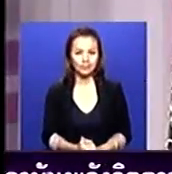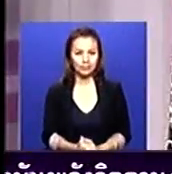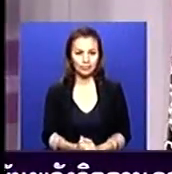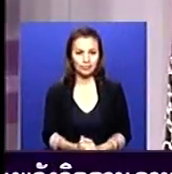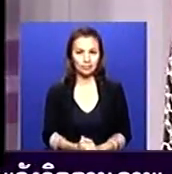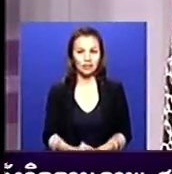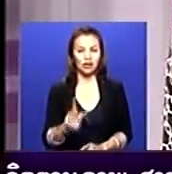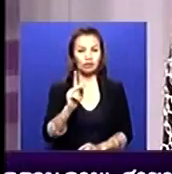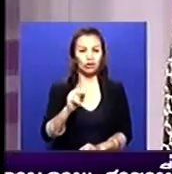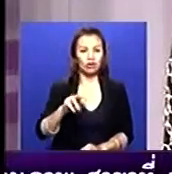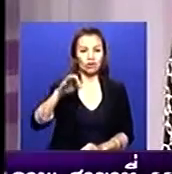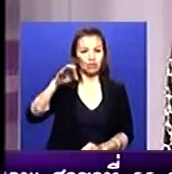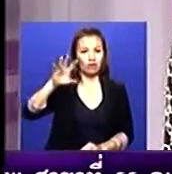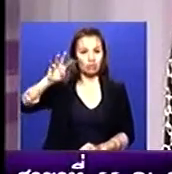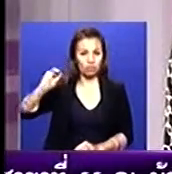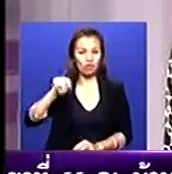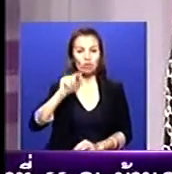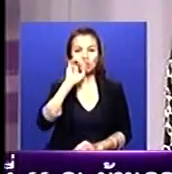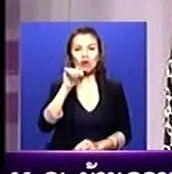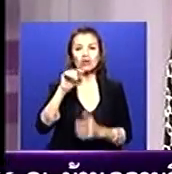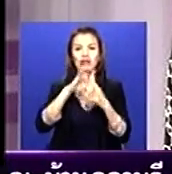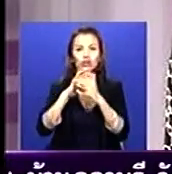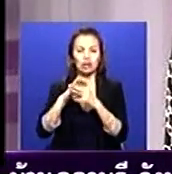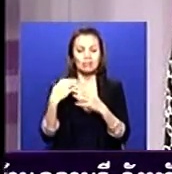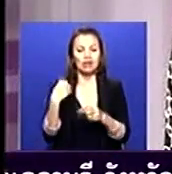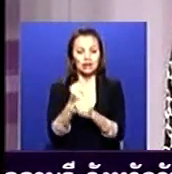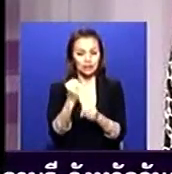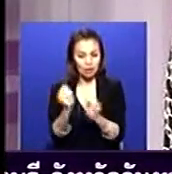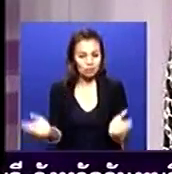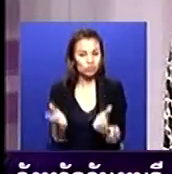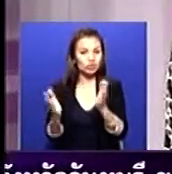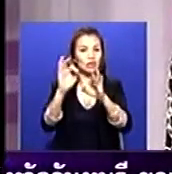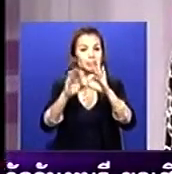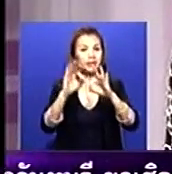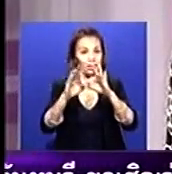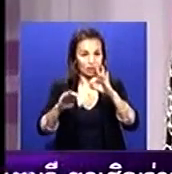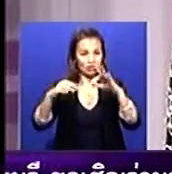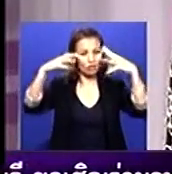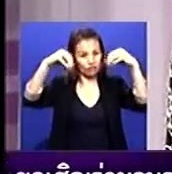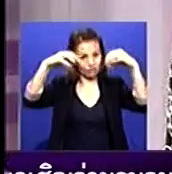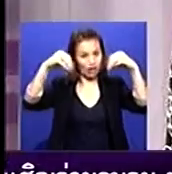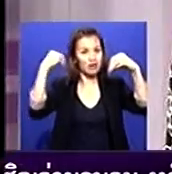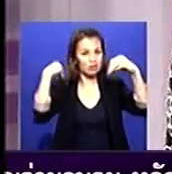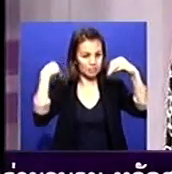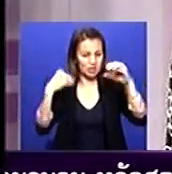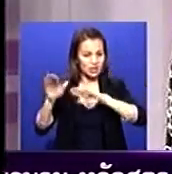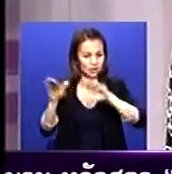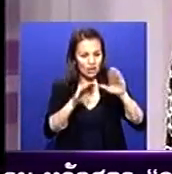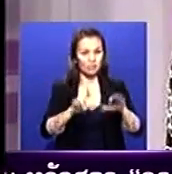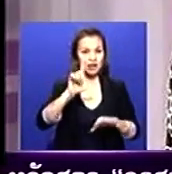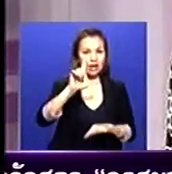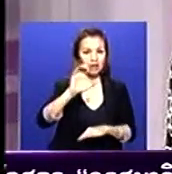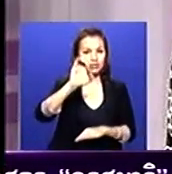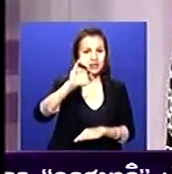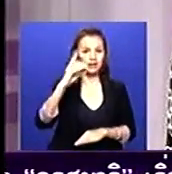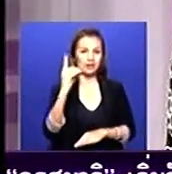การไฟฟ้าฝ่ายผลิตแห่งประเทศไทยส่งเสริมให้มีการใช้ผลิตภัณฑ์ไฟฟ้าประหยัดพลังงานเพิ่มมากขึ้นนะคะโดยได้มีการเตรียมจัดงาน LED Expo